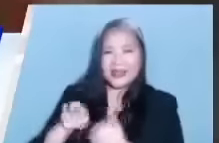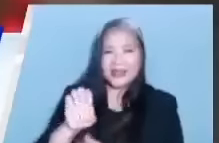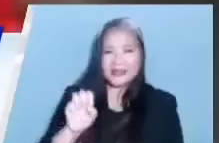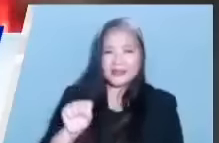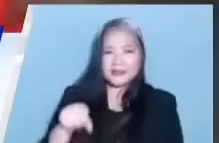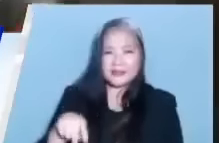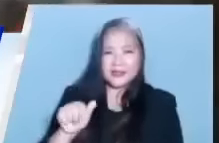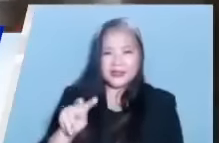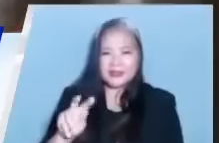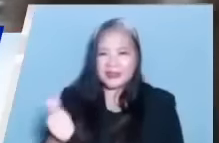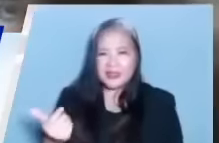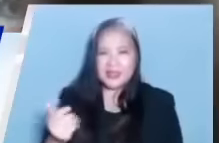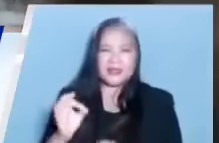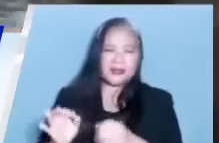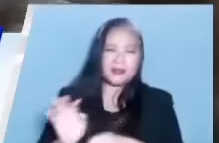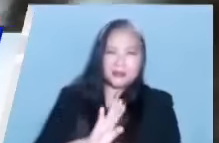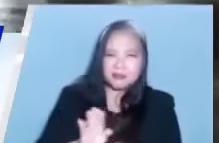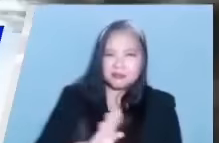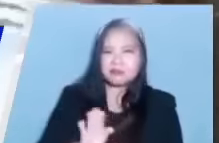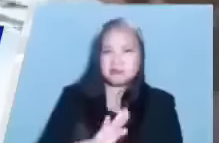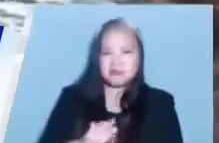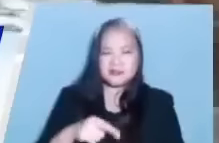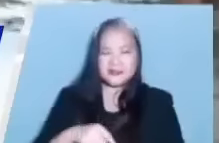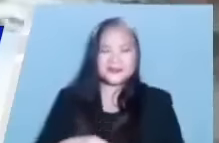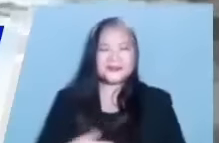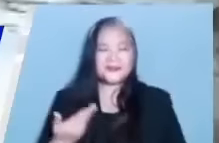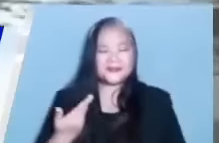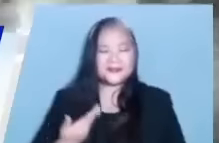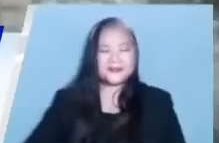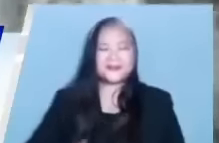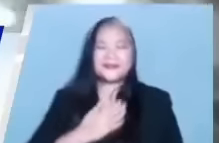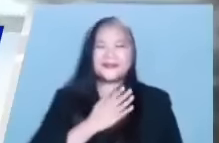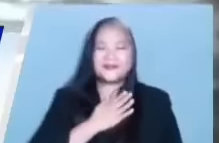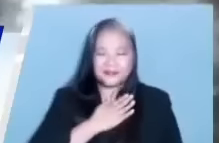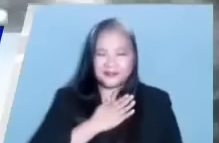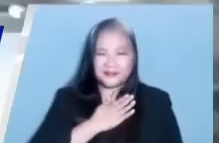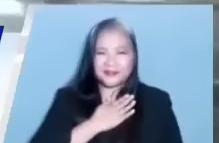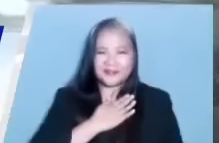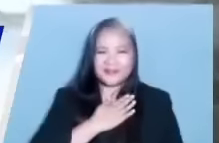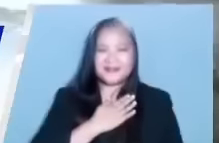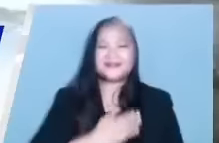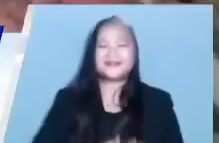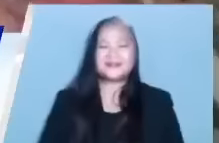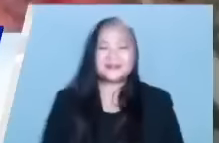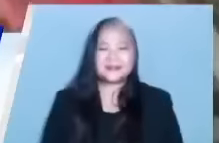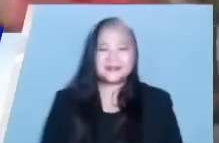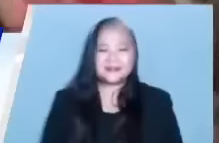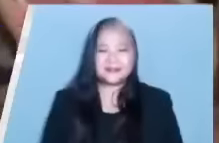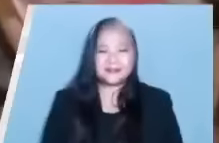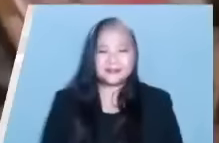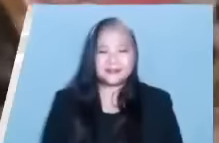rush hour. Ito ang unang balita mula rito sa Maynila. Bam Alegre para sa GMA Integrated News.